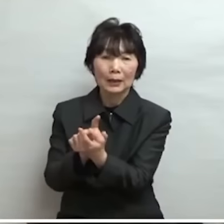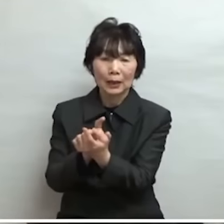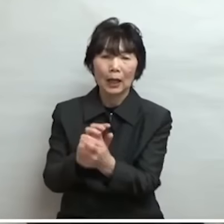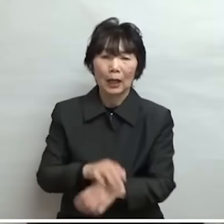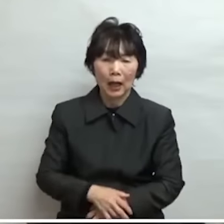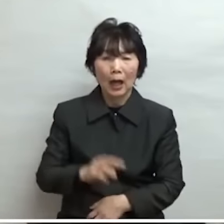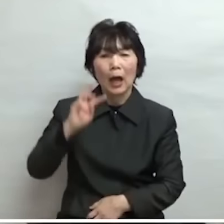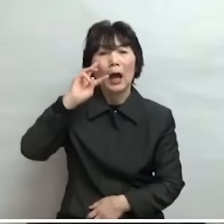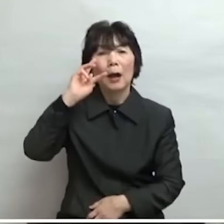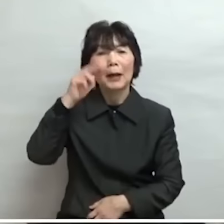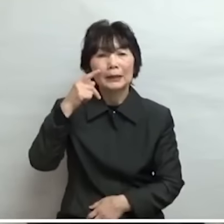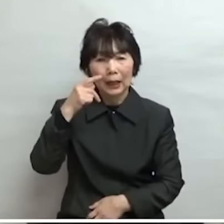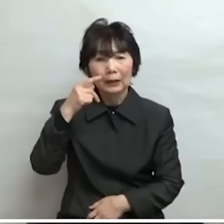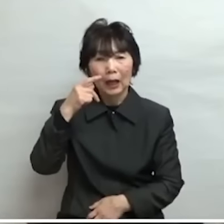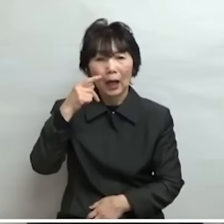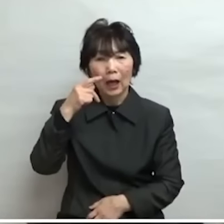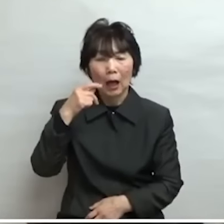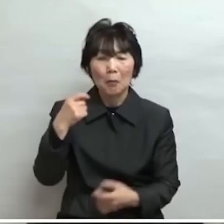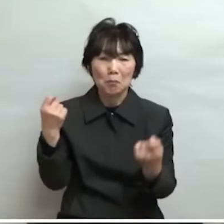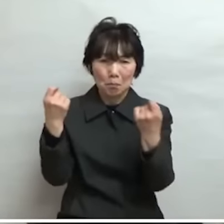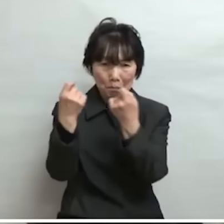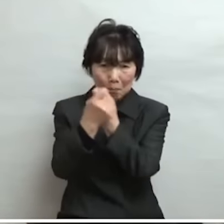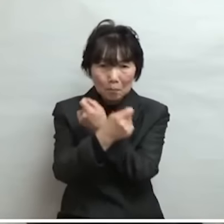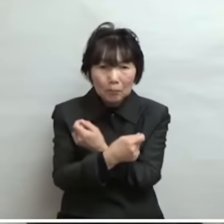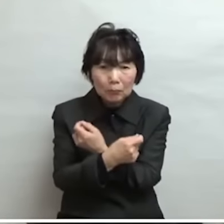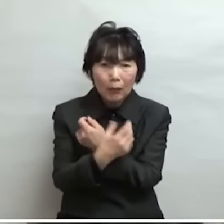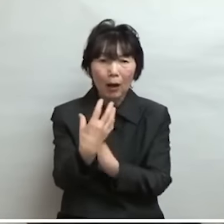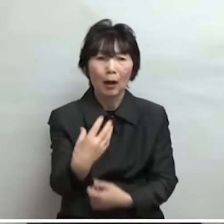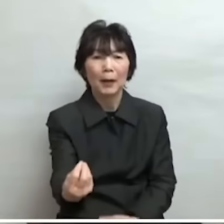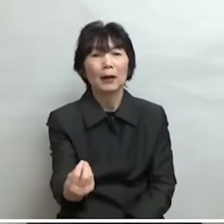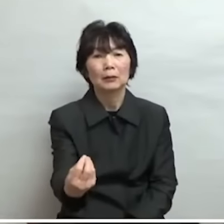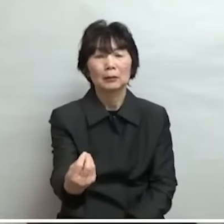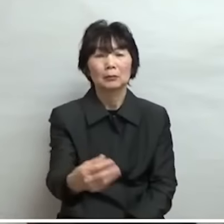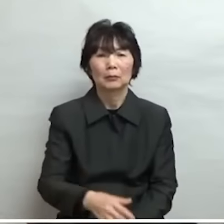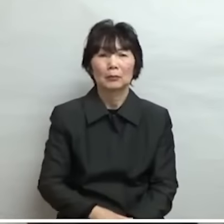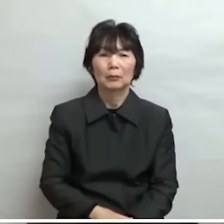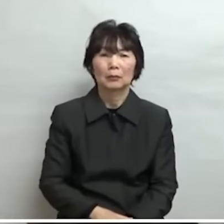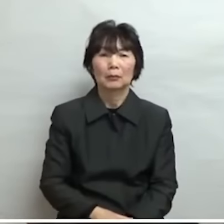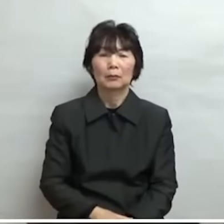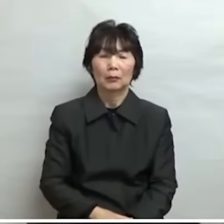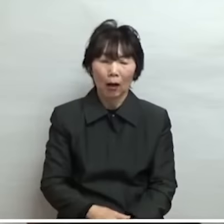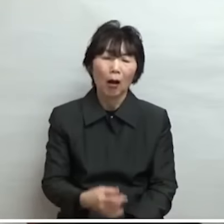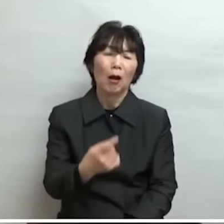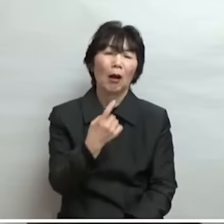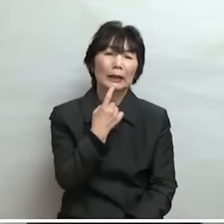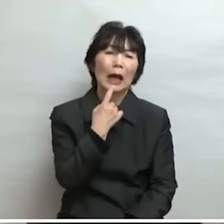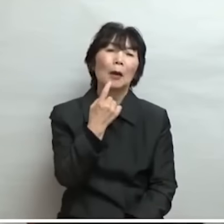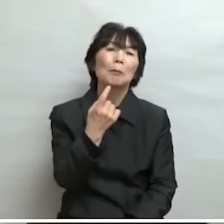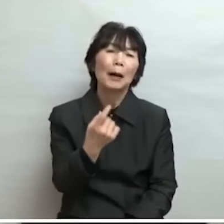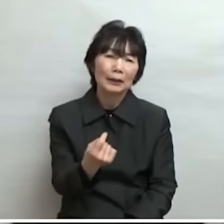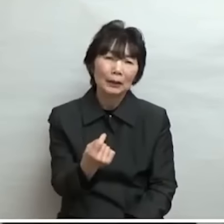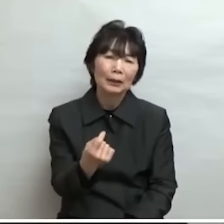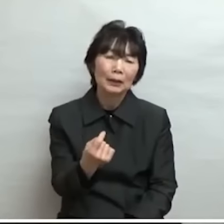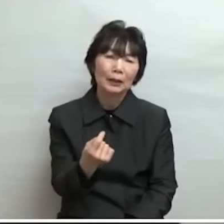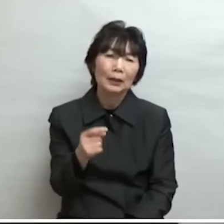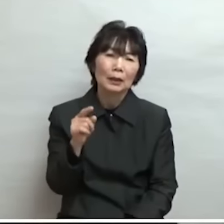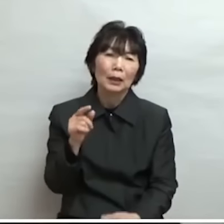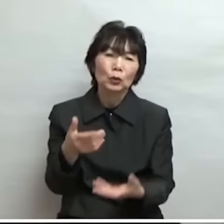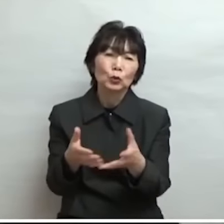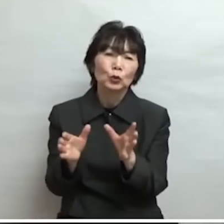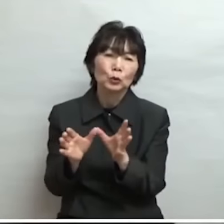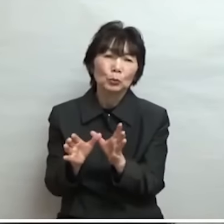った信号、シグナルを送ってしまうんじゃないかと。ほら、やっぱり、一部グループが言ってる通り